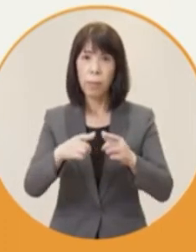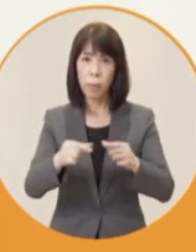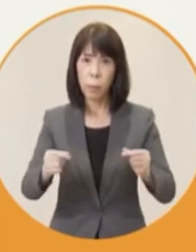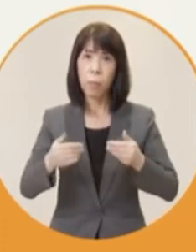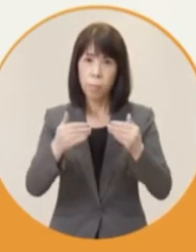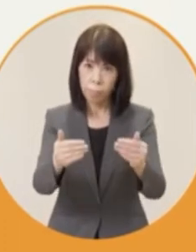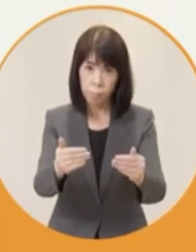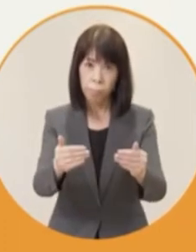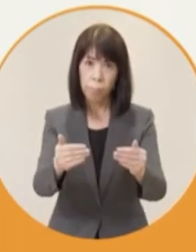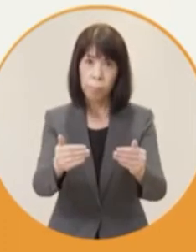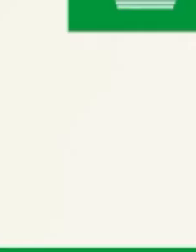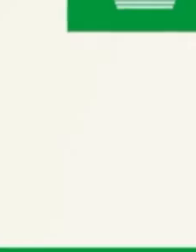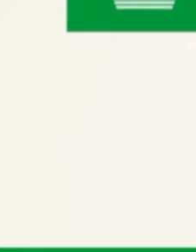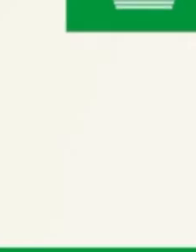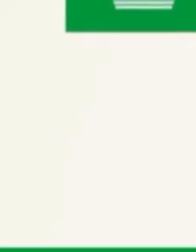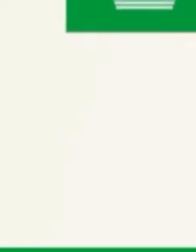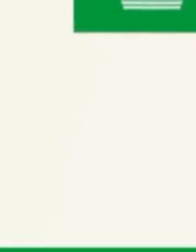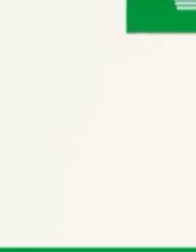を動かします。